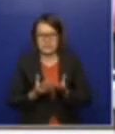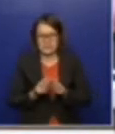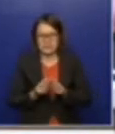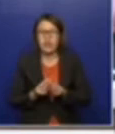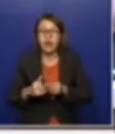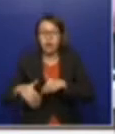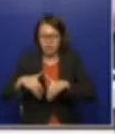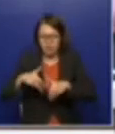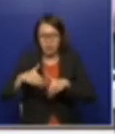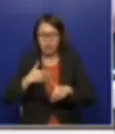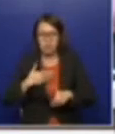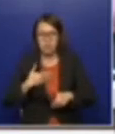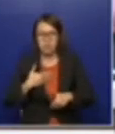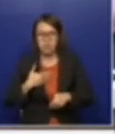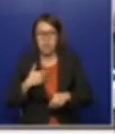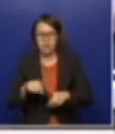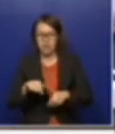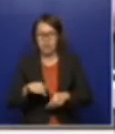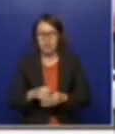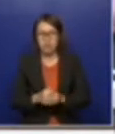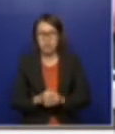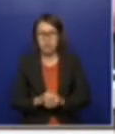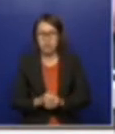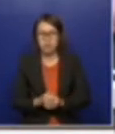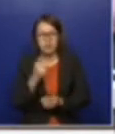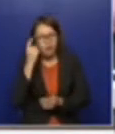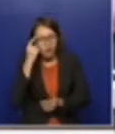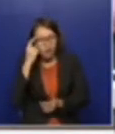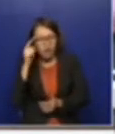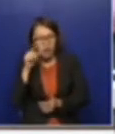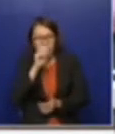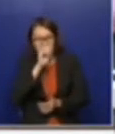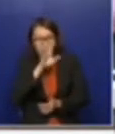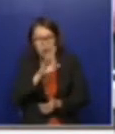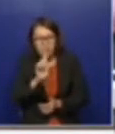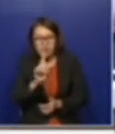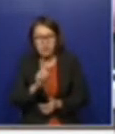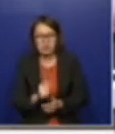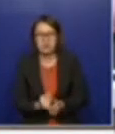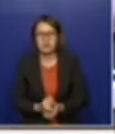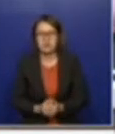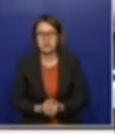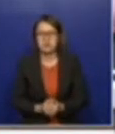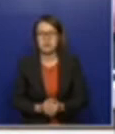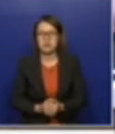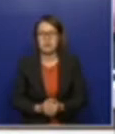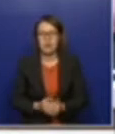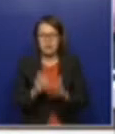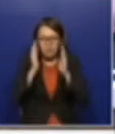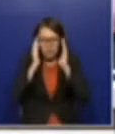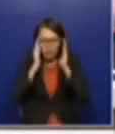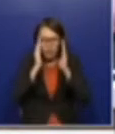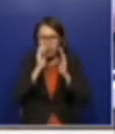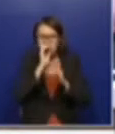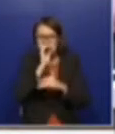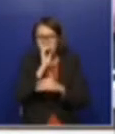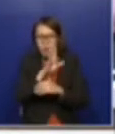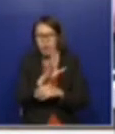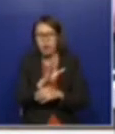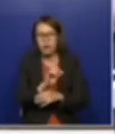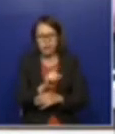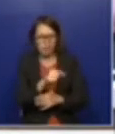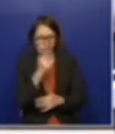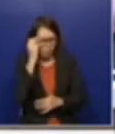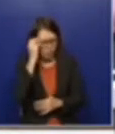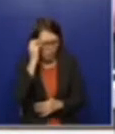าศประมวลกฎหมายที่ดินเขาไปแจ้งโดยมีเจตนาแจ้งบางทีนี่เขาไม่เข้าใจ